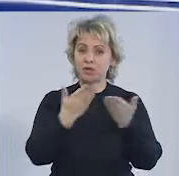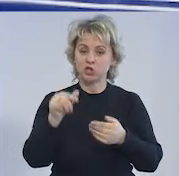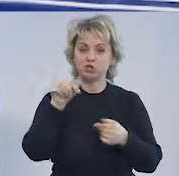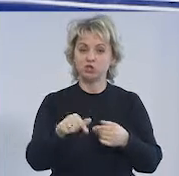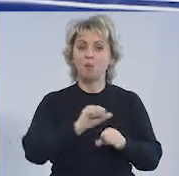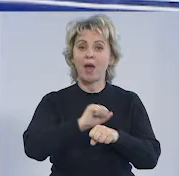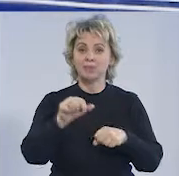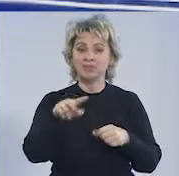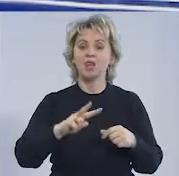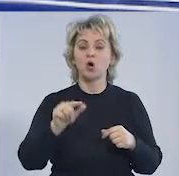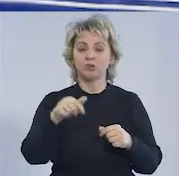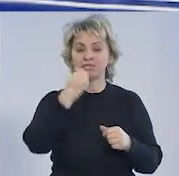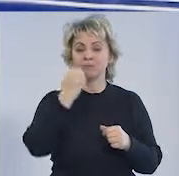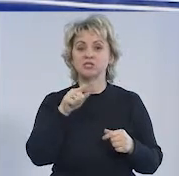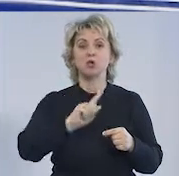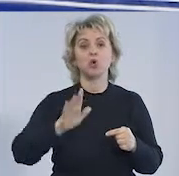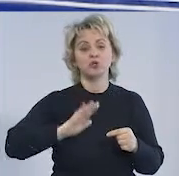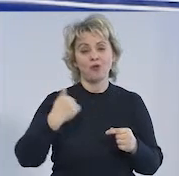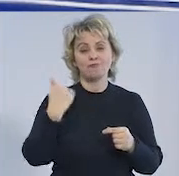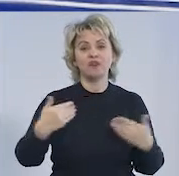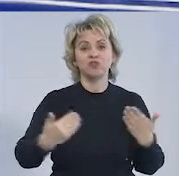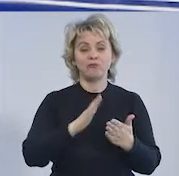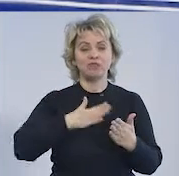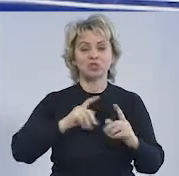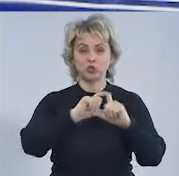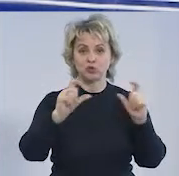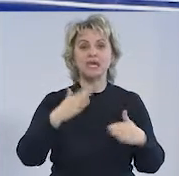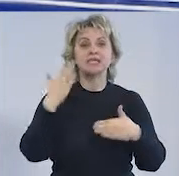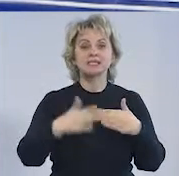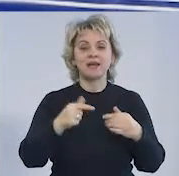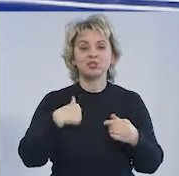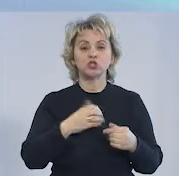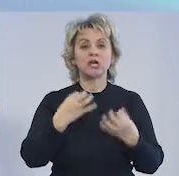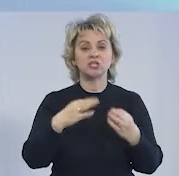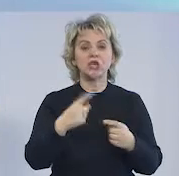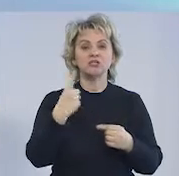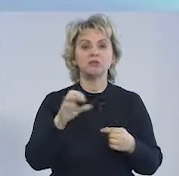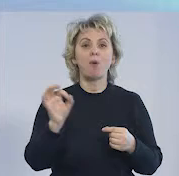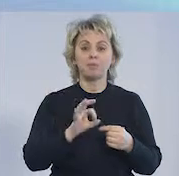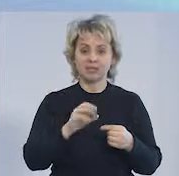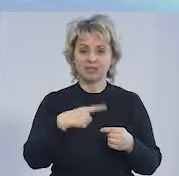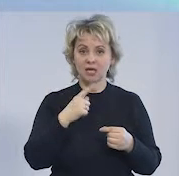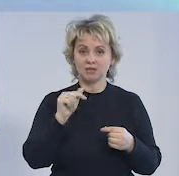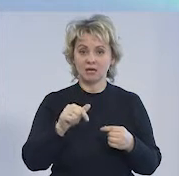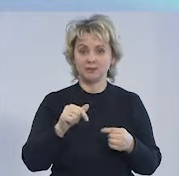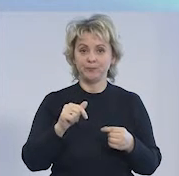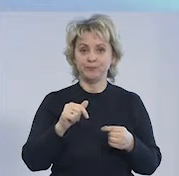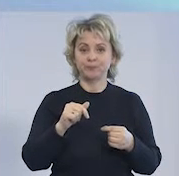сюда победителей и лауреатов. Спасибо. Так что ждем вас вновь в нашей студии. Да, в завершение, если разрешите, буквально один момент.